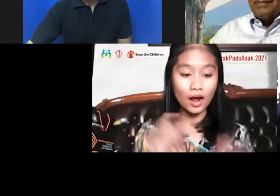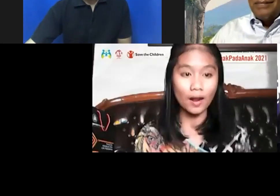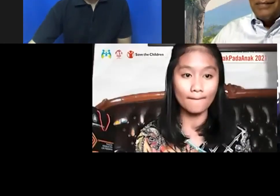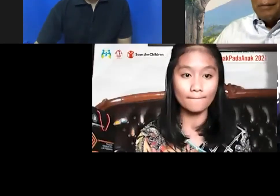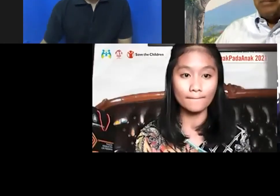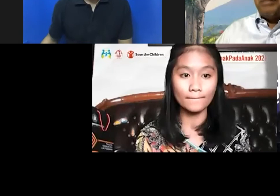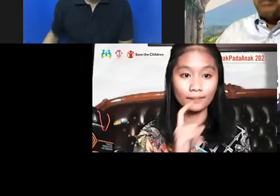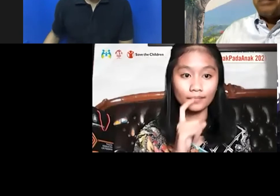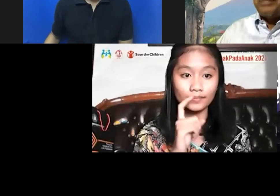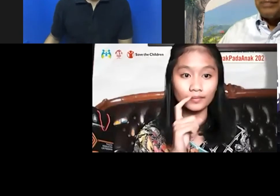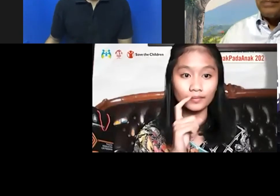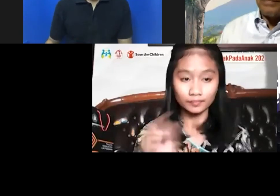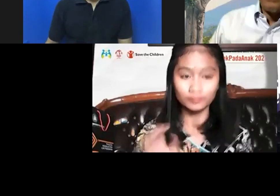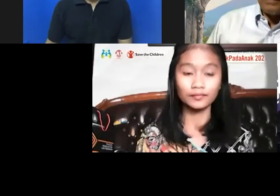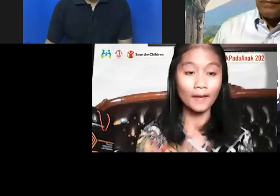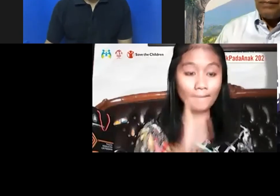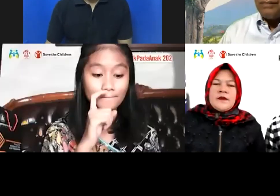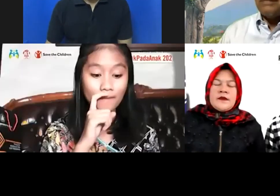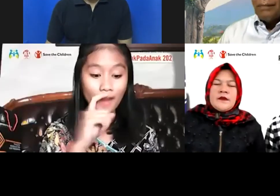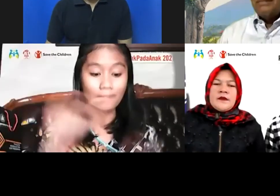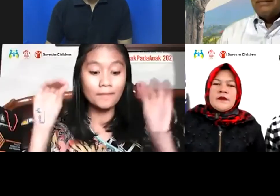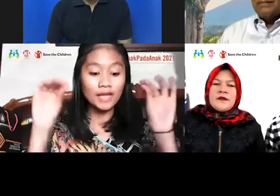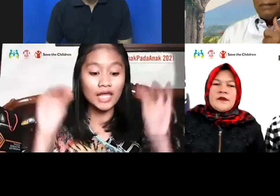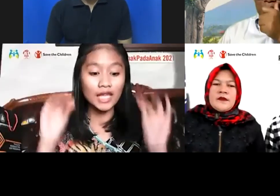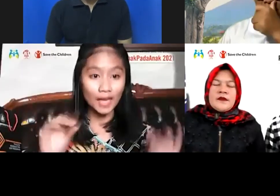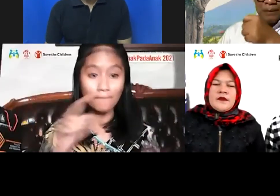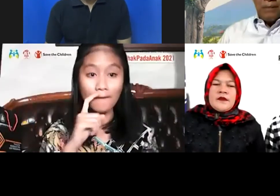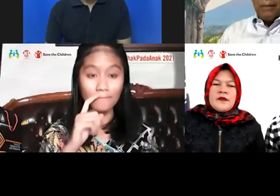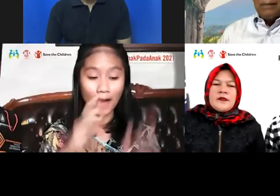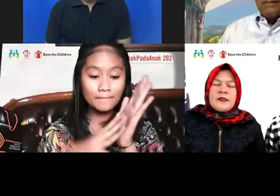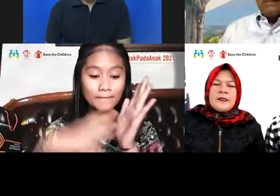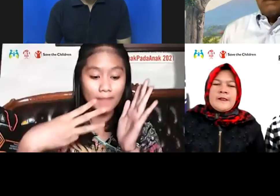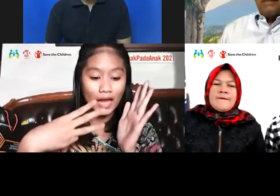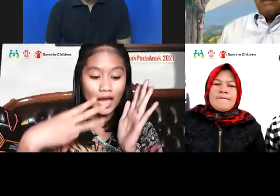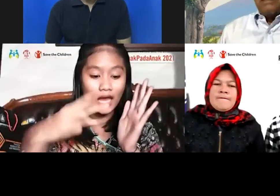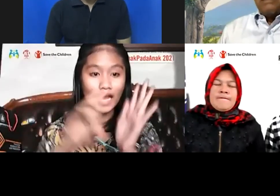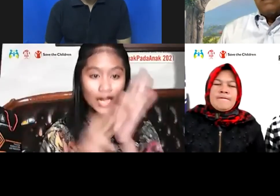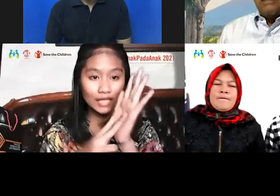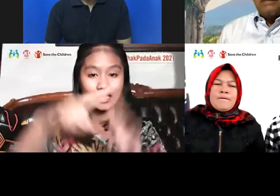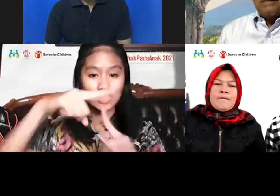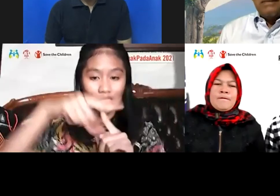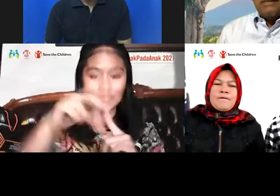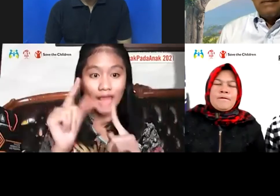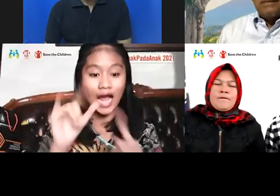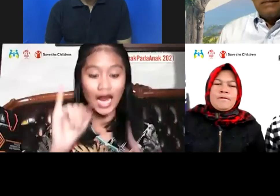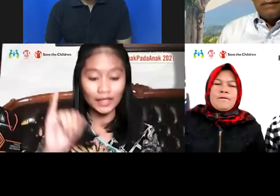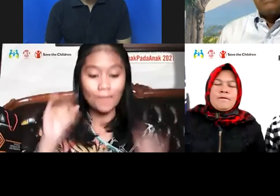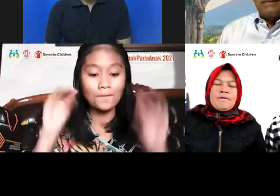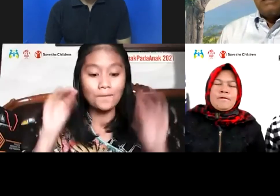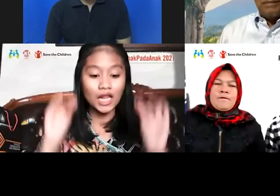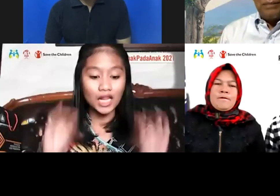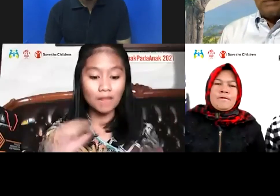mendampingi ya siang hari ini. Oke. Saya mau baik. Bertanya ini kepada